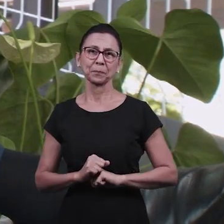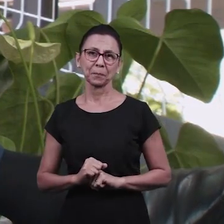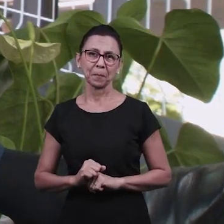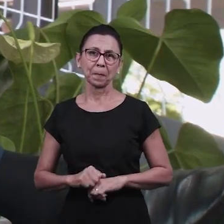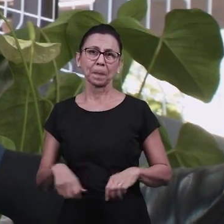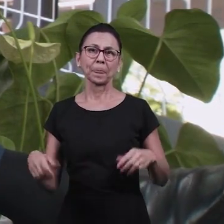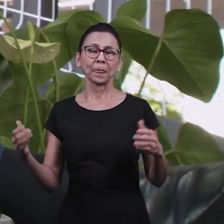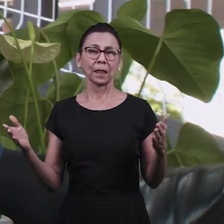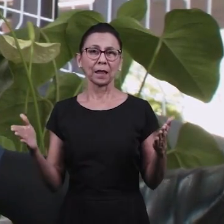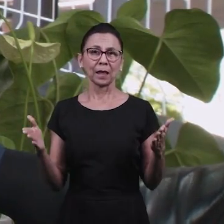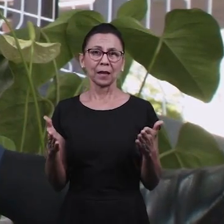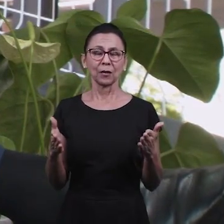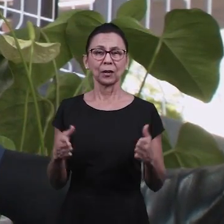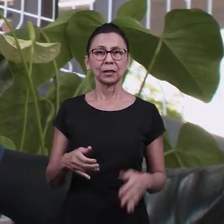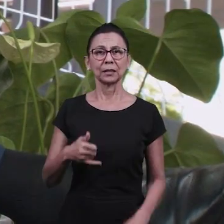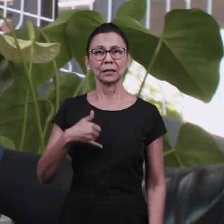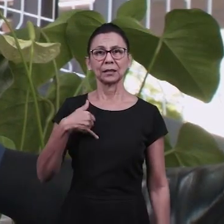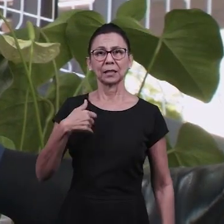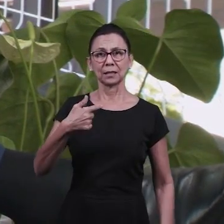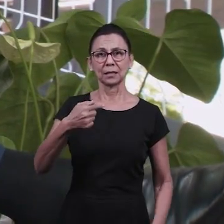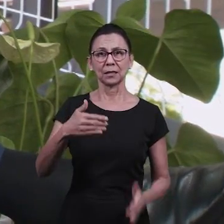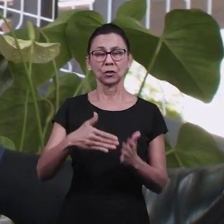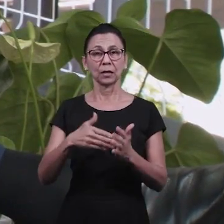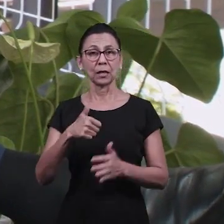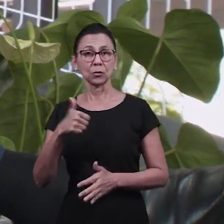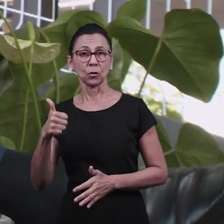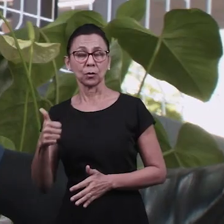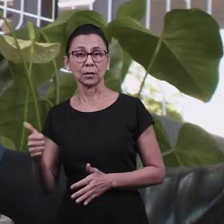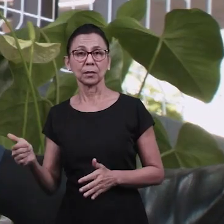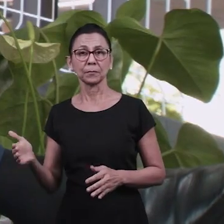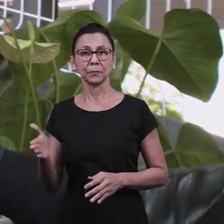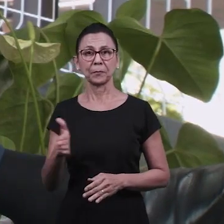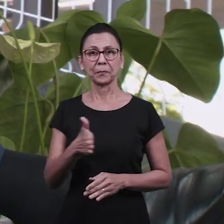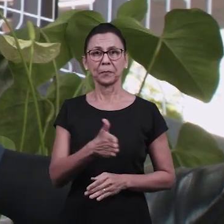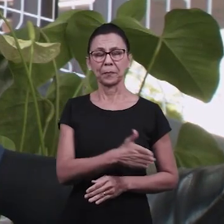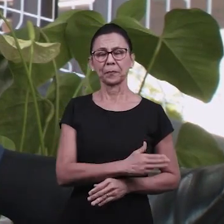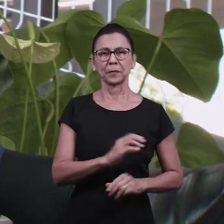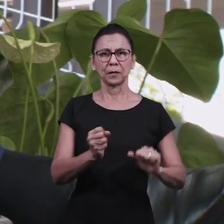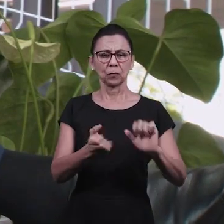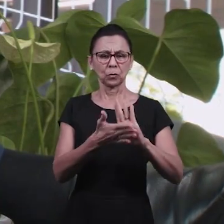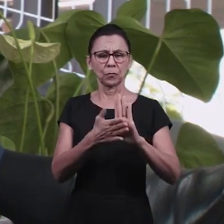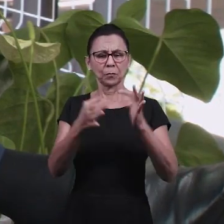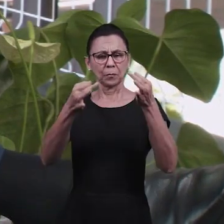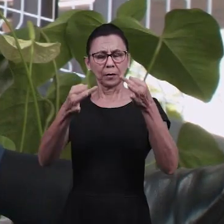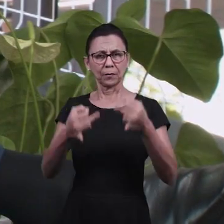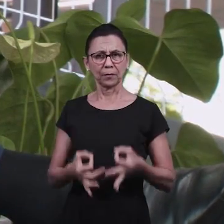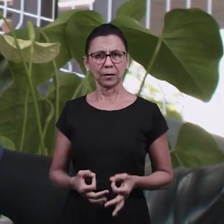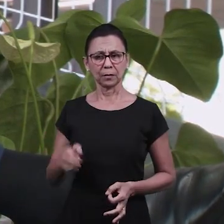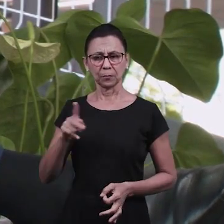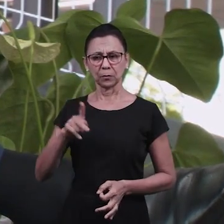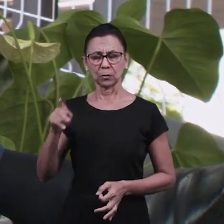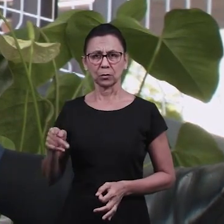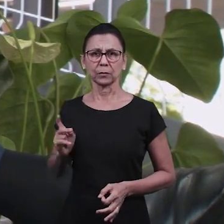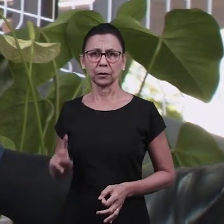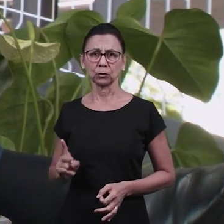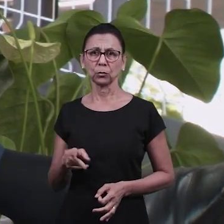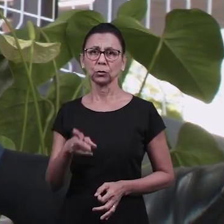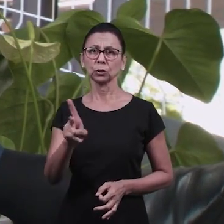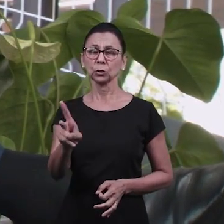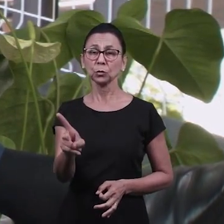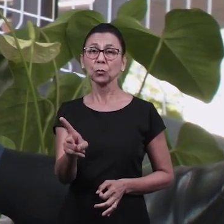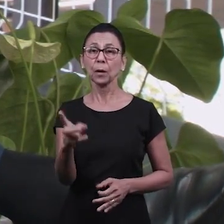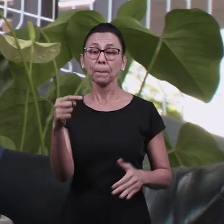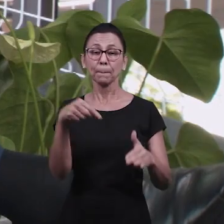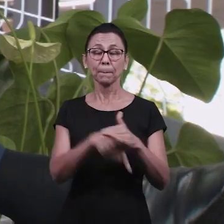de 7 à 11 ans. Dans le volet Parfaite louange, le professeur Janaïne va donner la continuité à l'enseignement